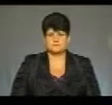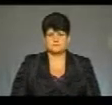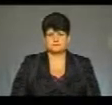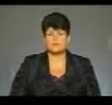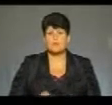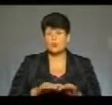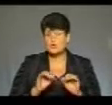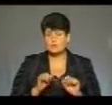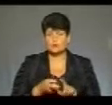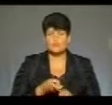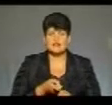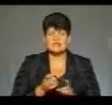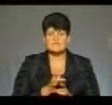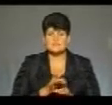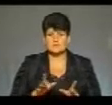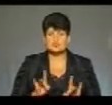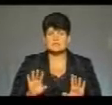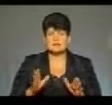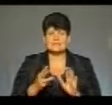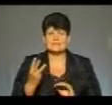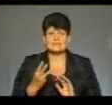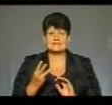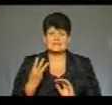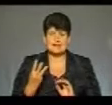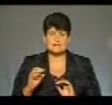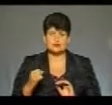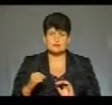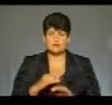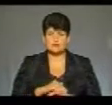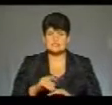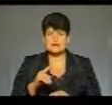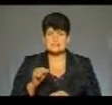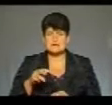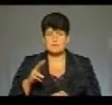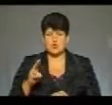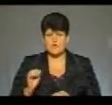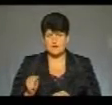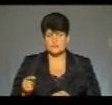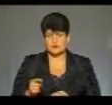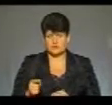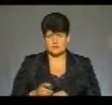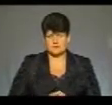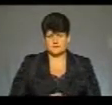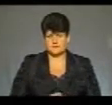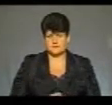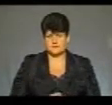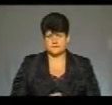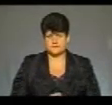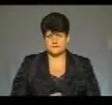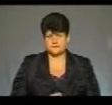Подія може бути пов'язана з вибухом, що стався 3 серпня на вулиці Замковій у Тернополі, додав Олександр Богомол.